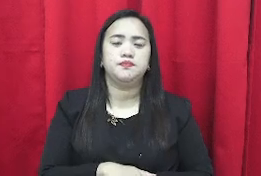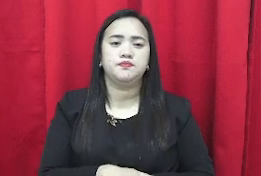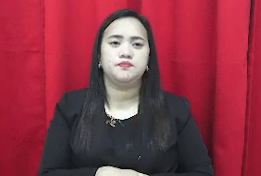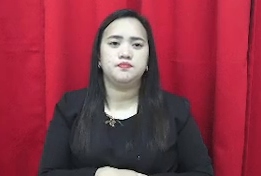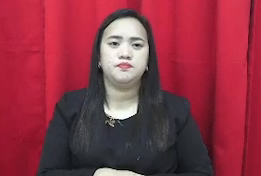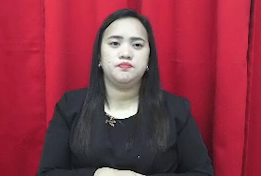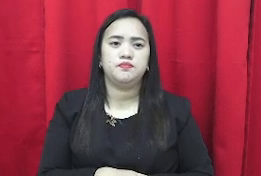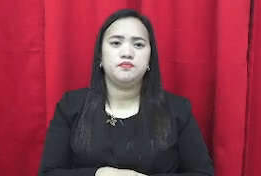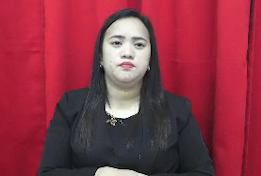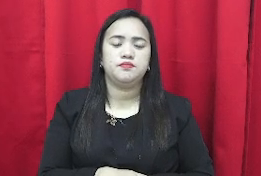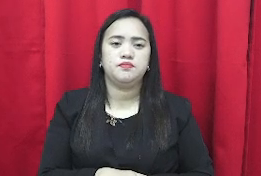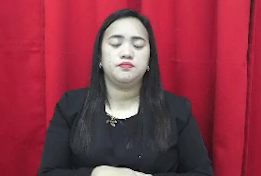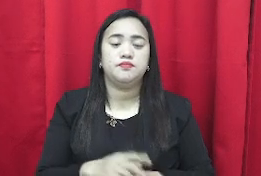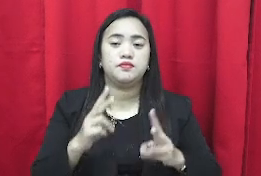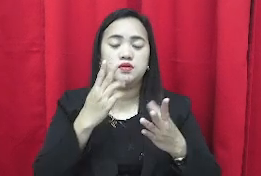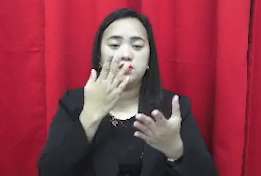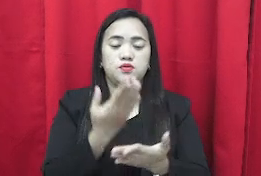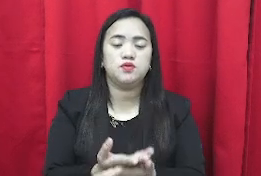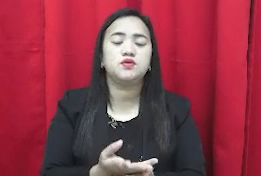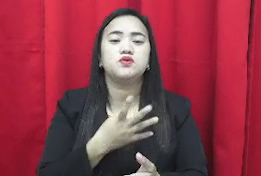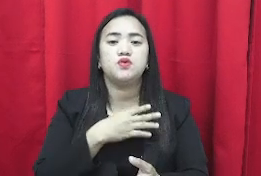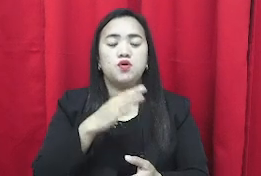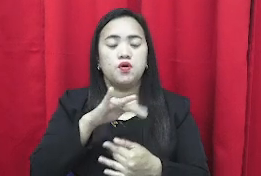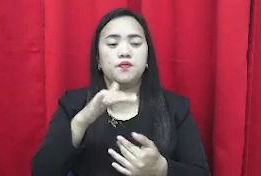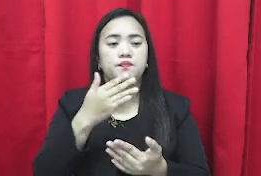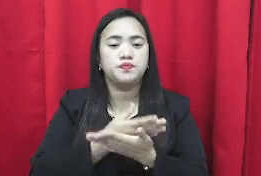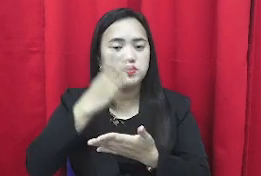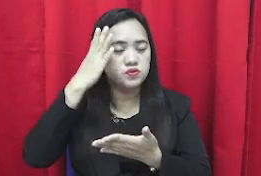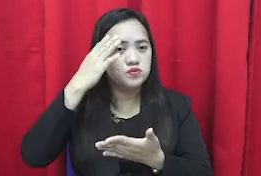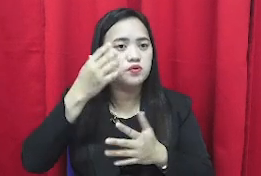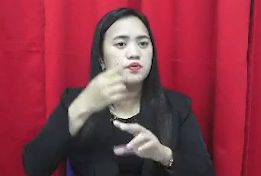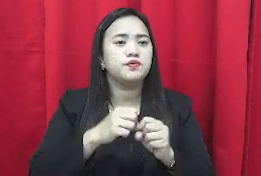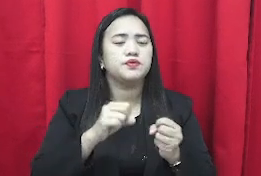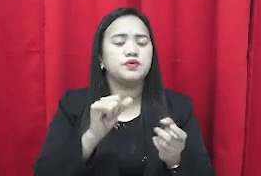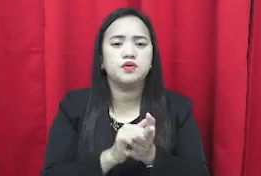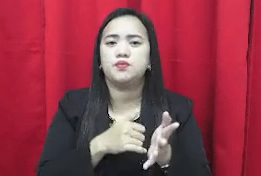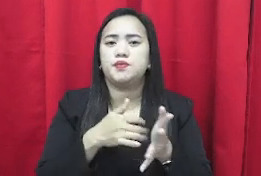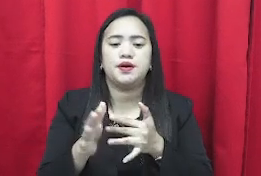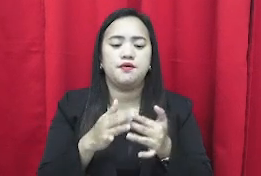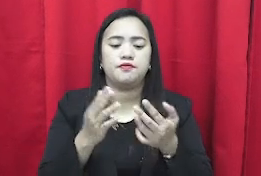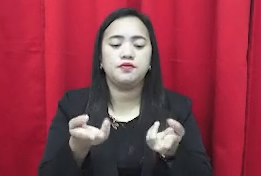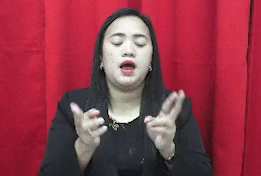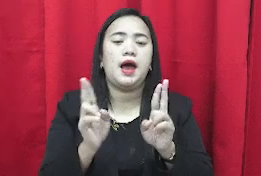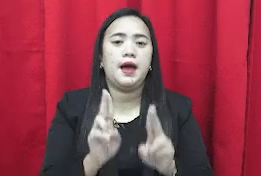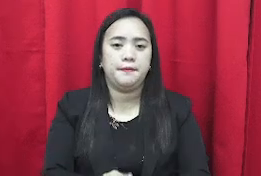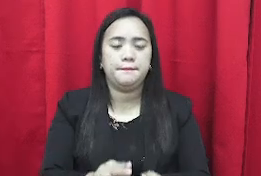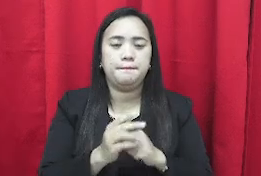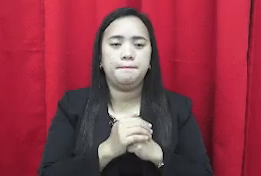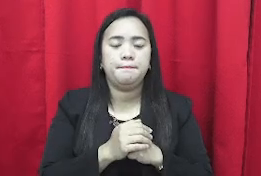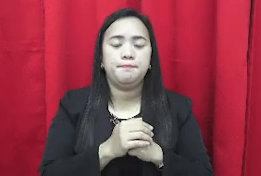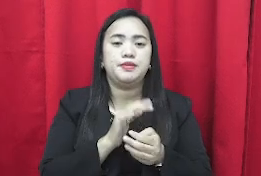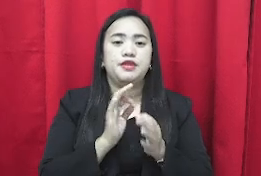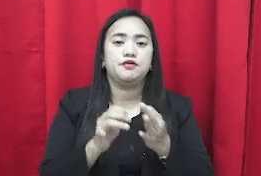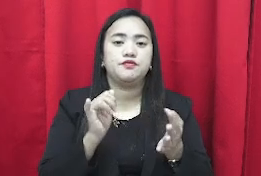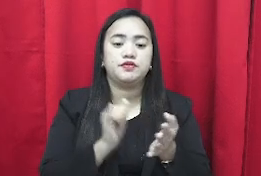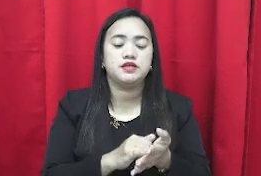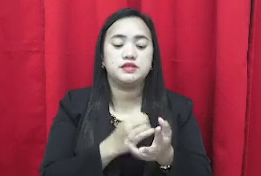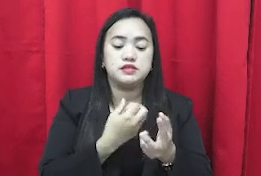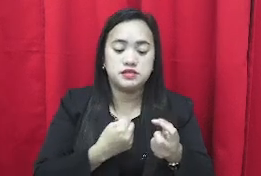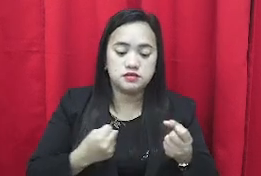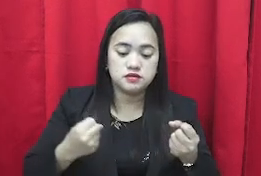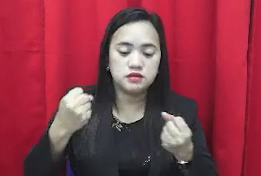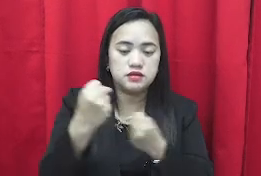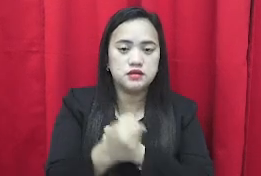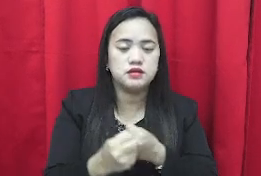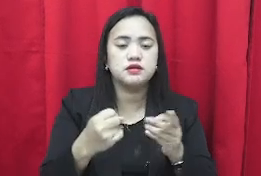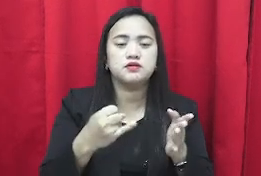mabuti at nararanasan mo yan Upang sa ganon ano't ano ang mangyari kung yan ay malagpasan mo